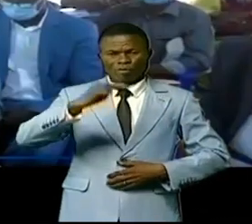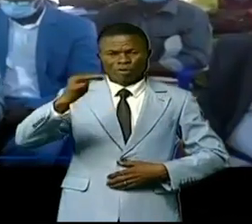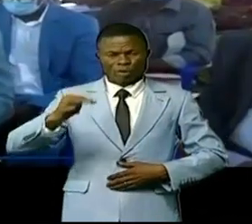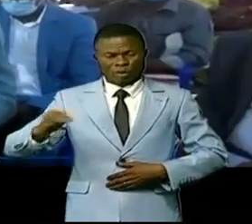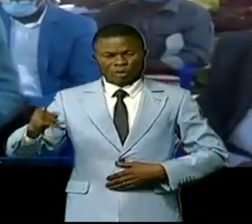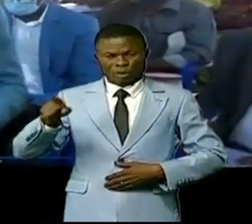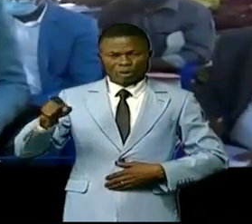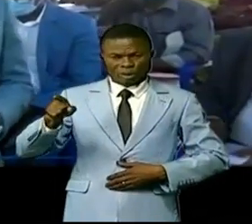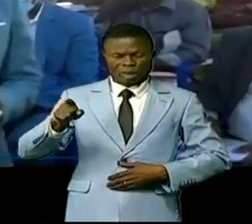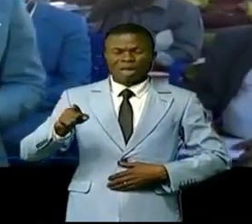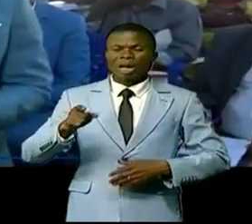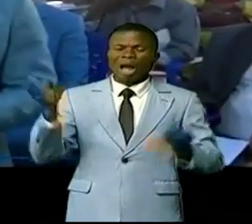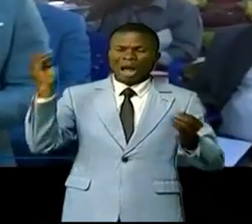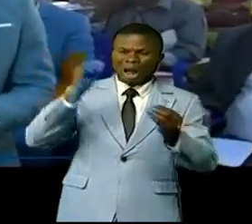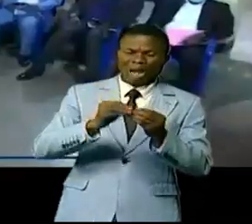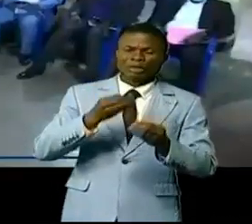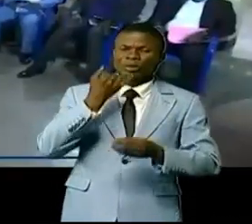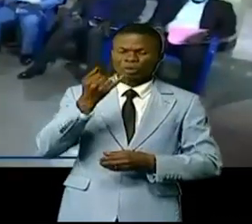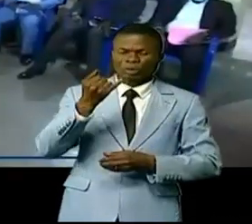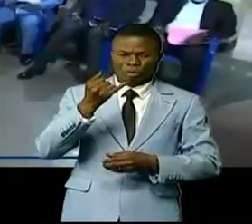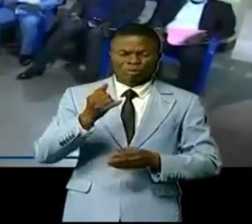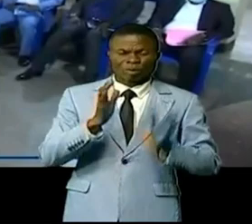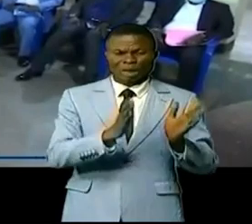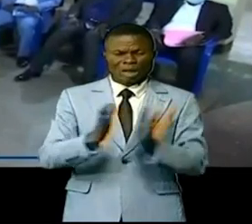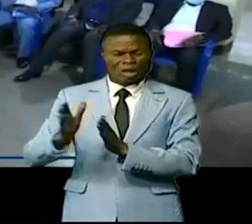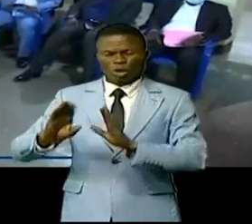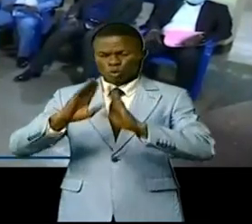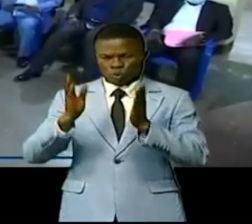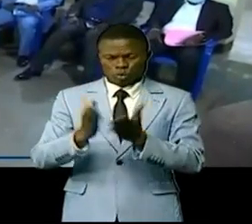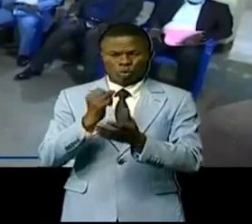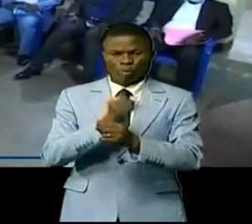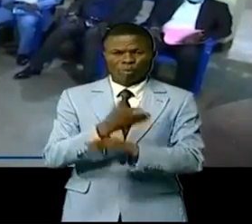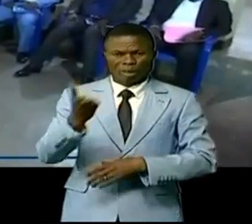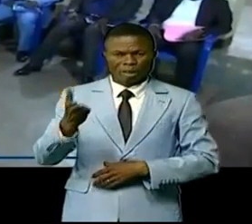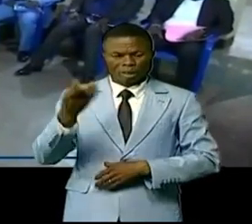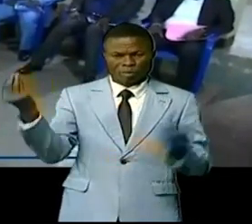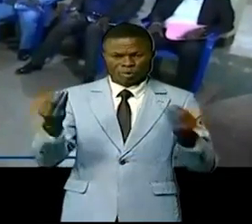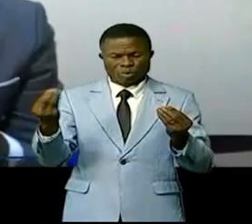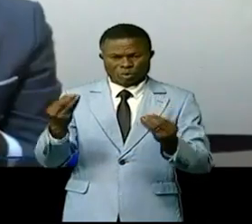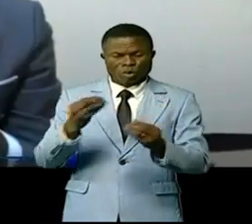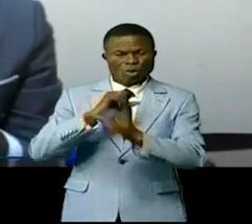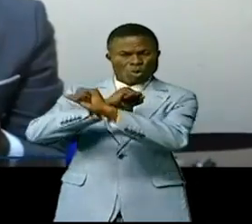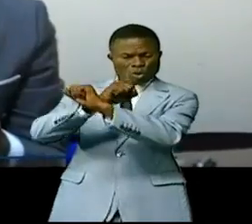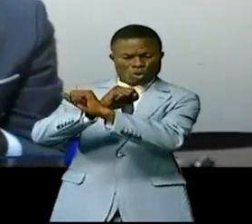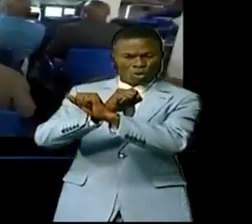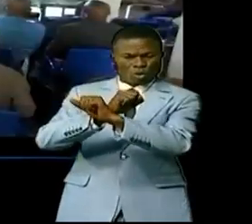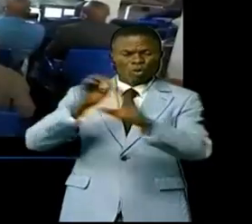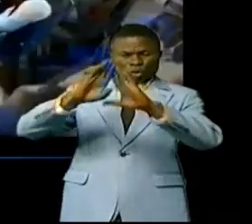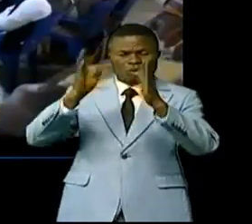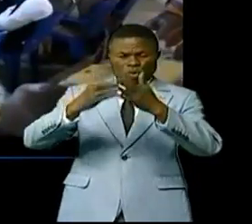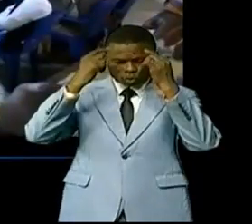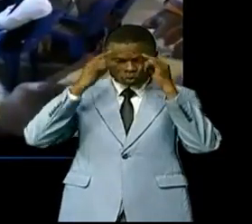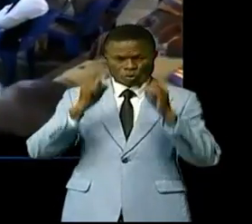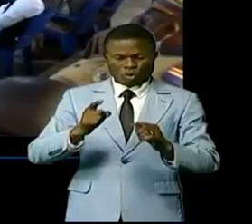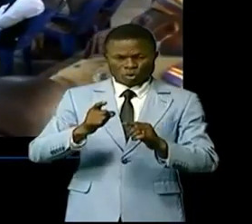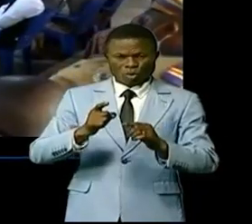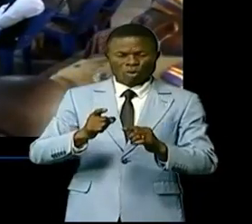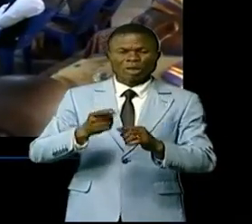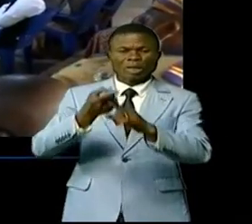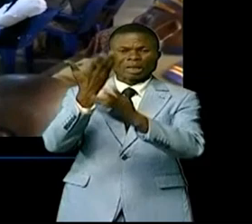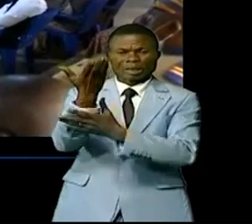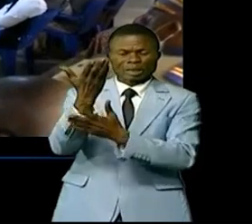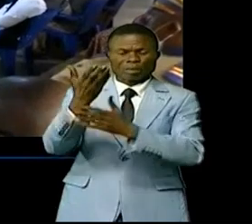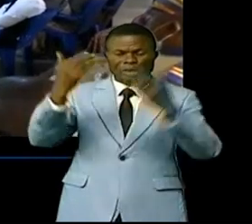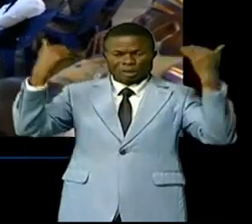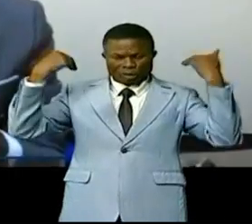sa part renchéri pour dire que des dispositions sont déjà prises en vue de l'observance stricte de toutes les mesures édictées par les autorités